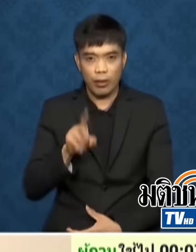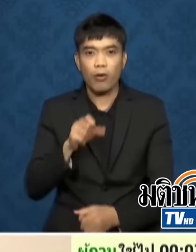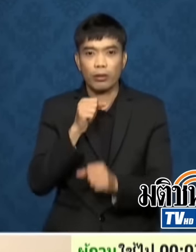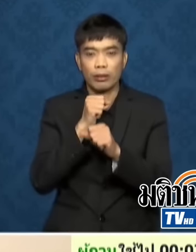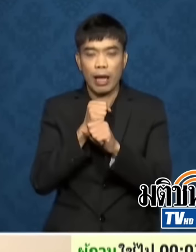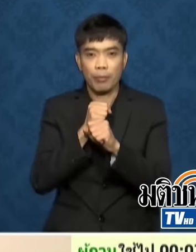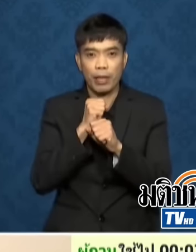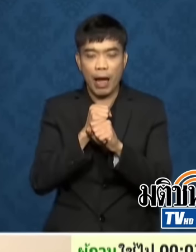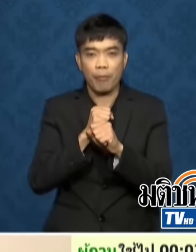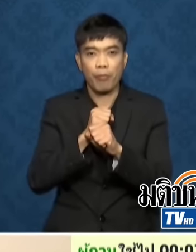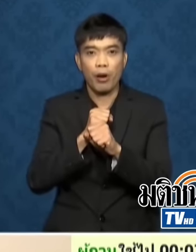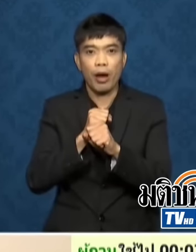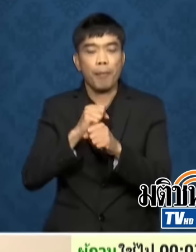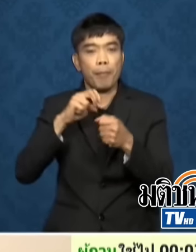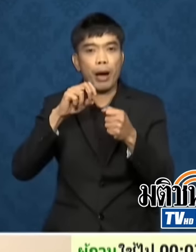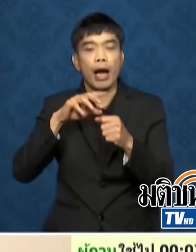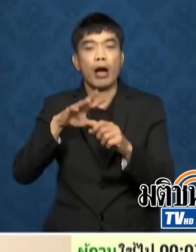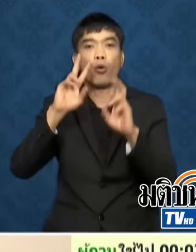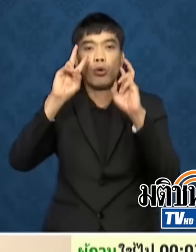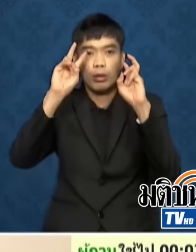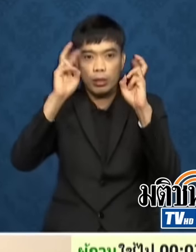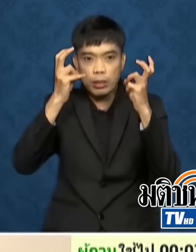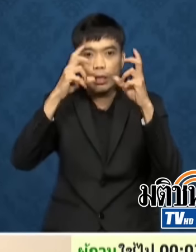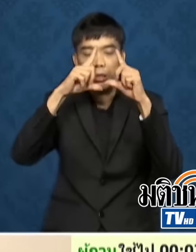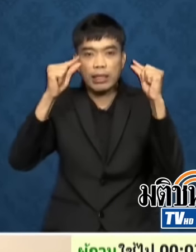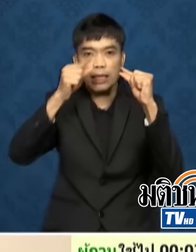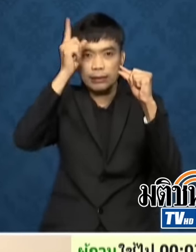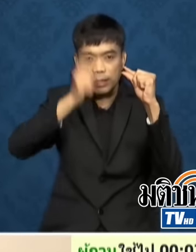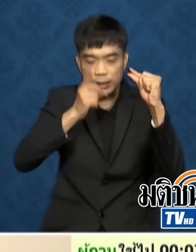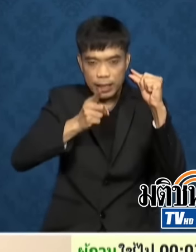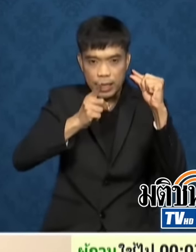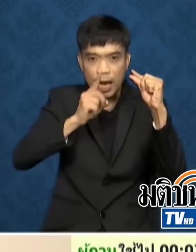ากฏเมื่อความจริงปรากฏความชั่วร้ายมันจะหายไป